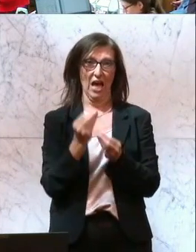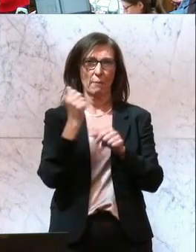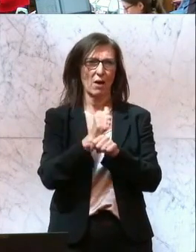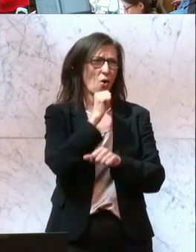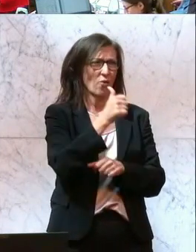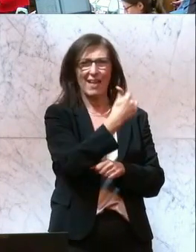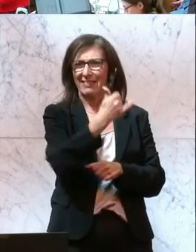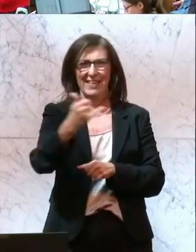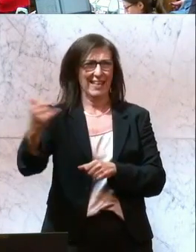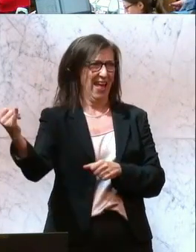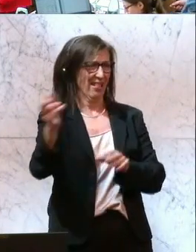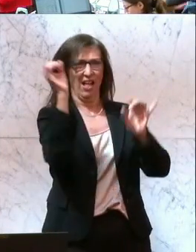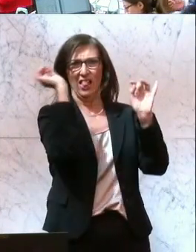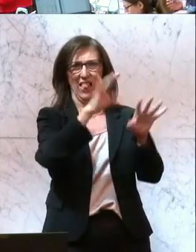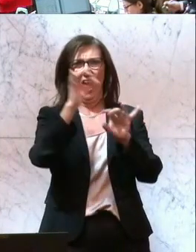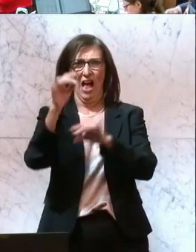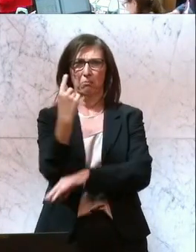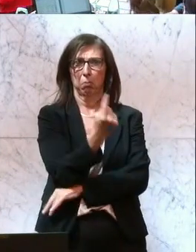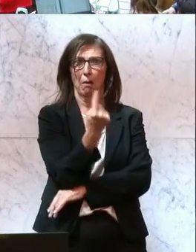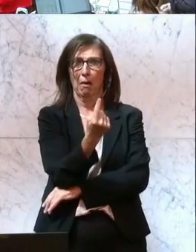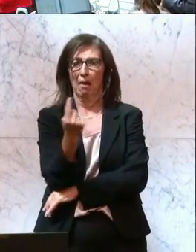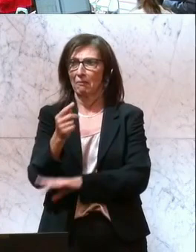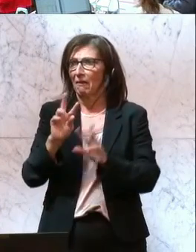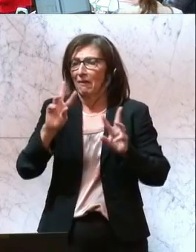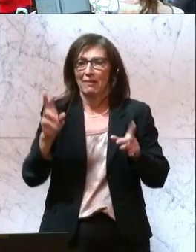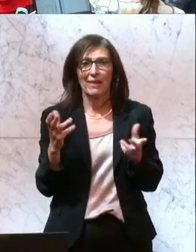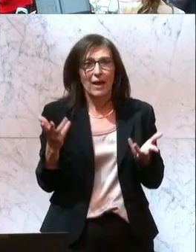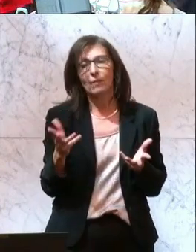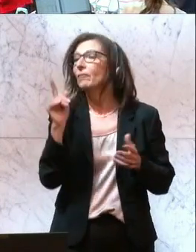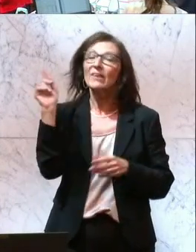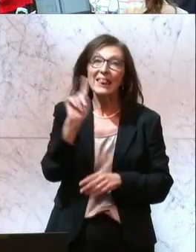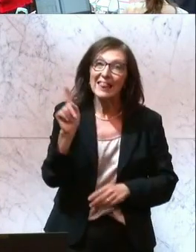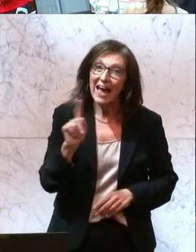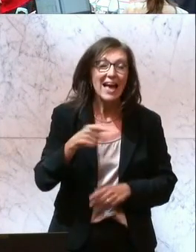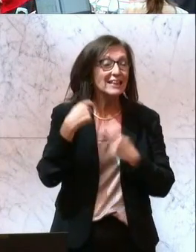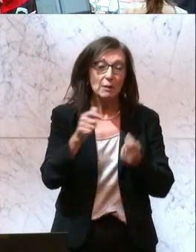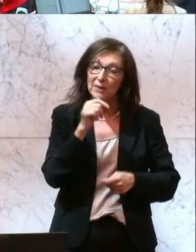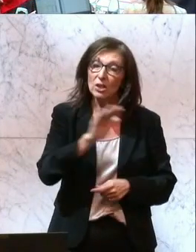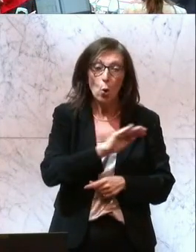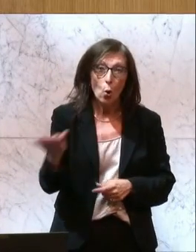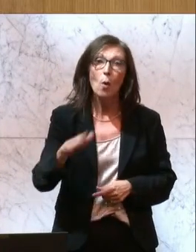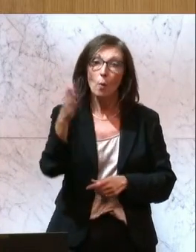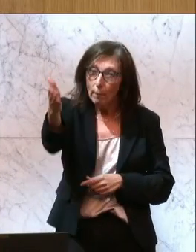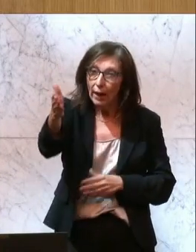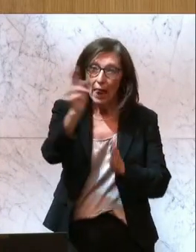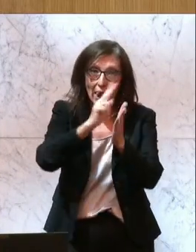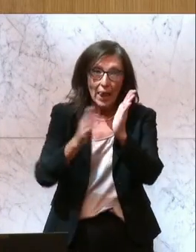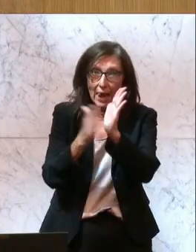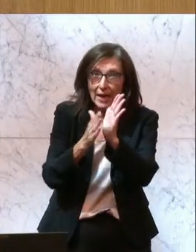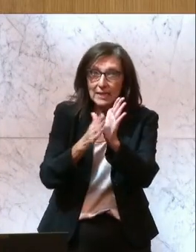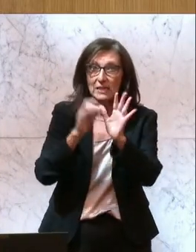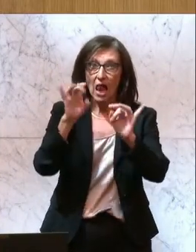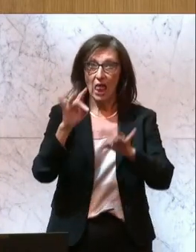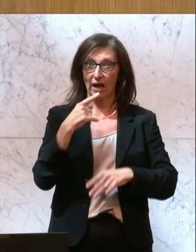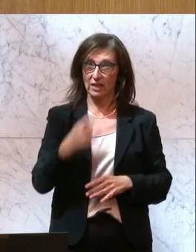völlig alleingelassen wird damit, mit den Themen, die es einfach gibt. Nein, das gibt es nicht überall. Lesen Sie die Rückmeldungen der Lehrerinnen